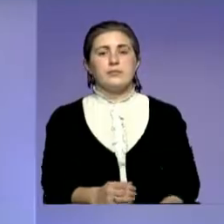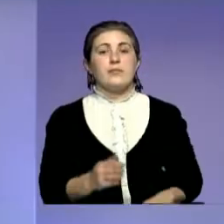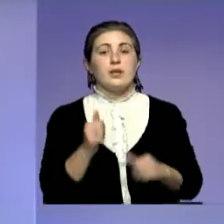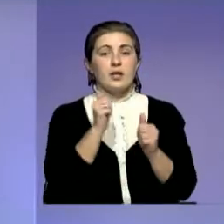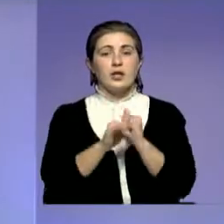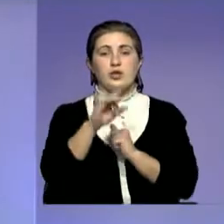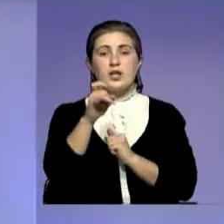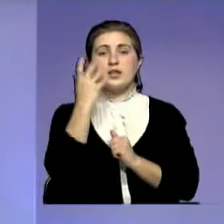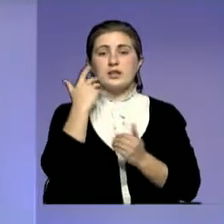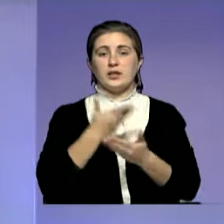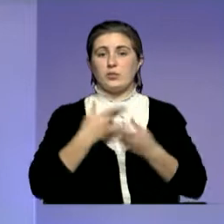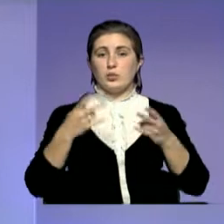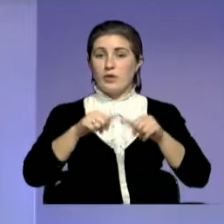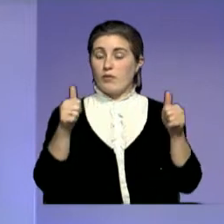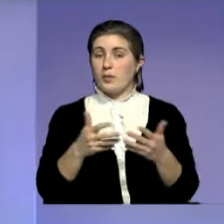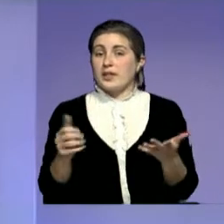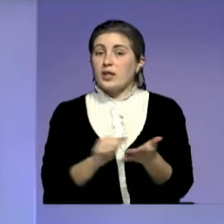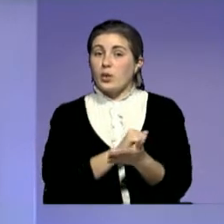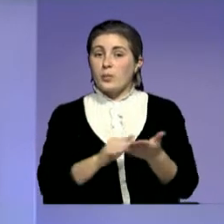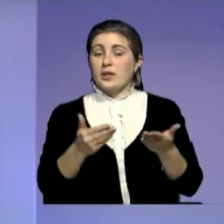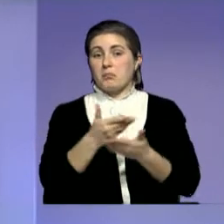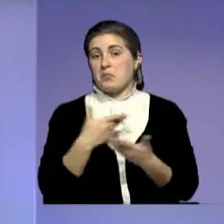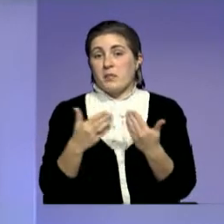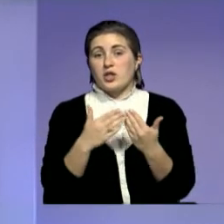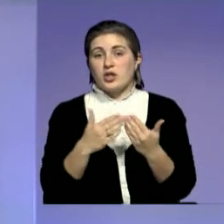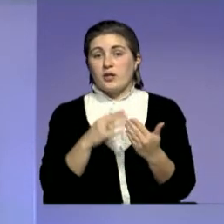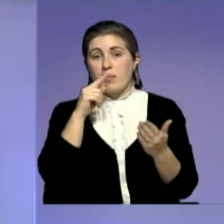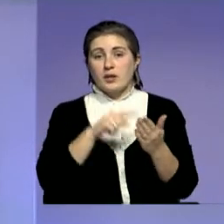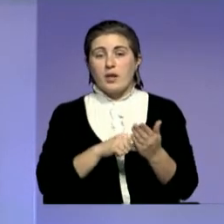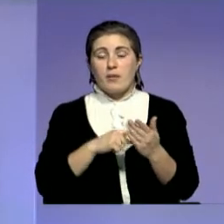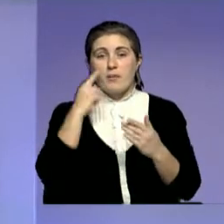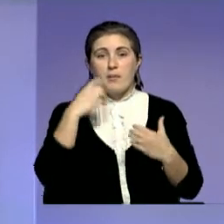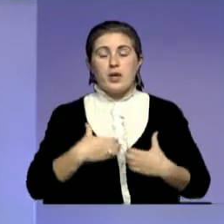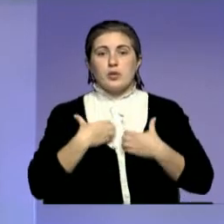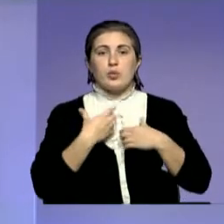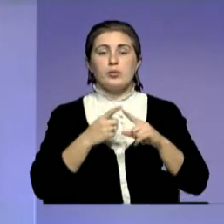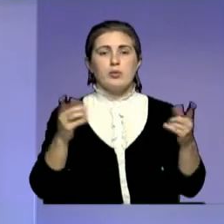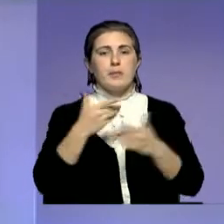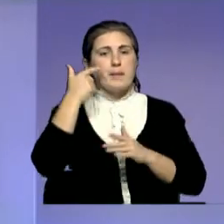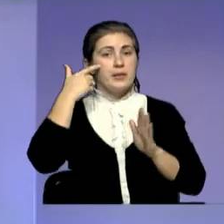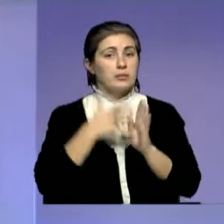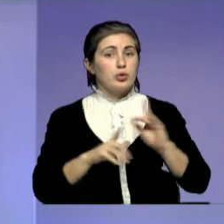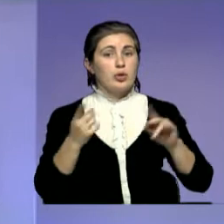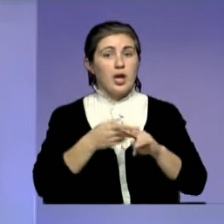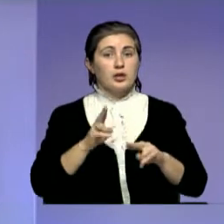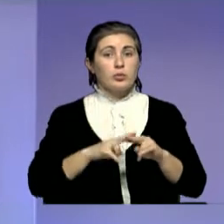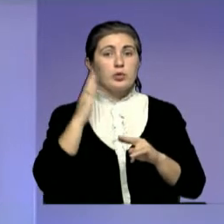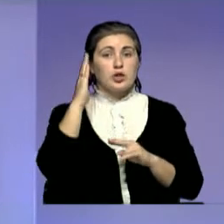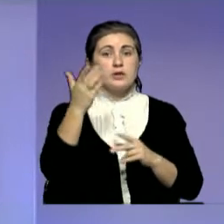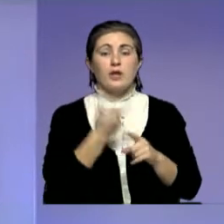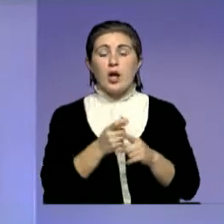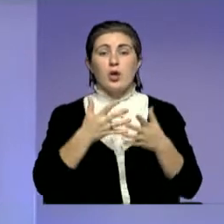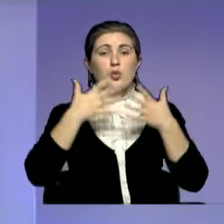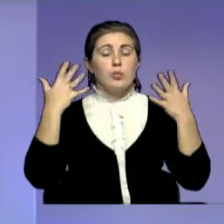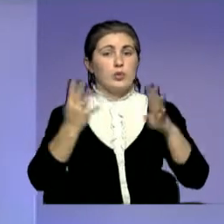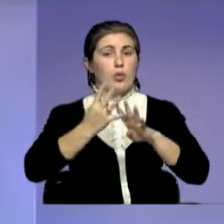Каждый раз, когда нам нужно оформить какие-то документы, мы практически впадаем в панику, потому что мы понимаем, что этому предшествуют огромные